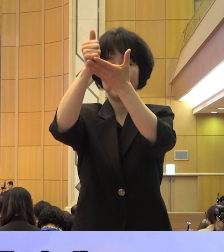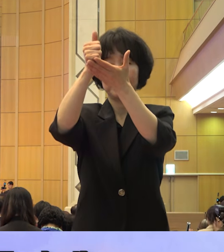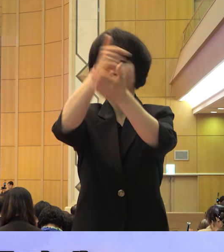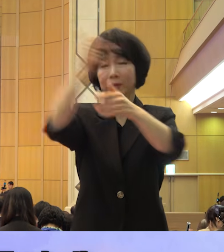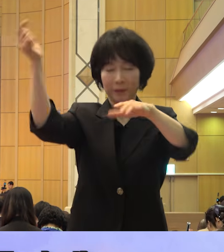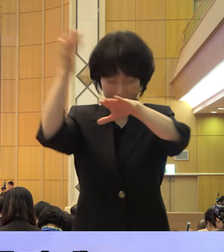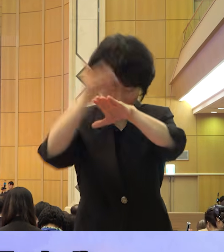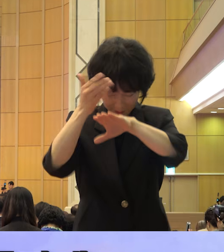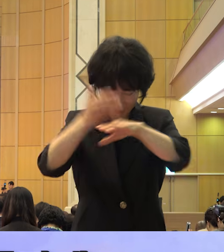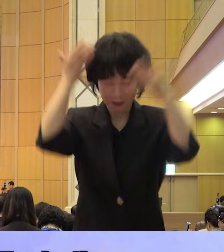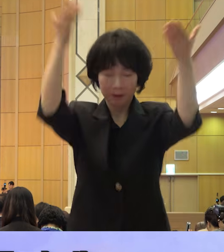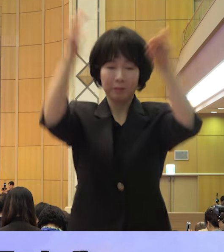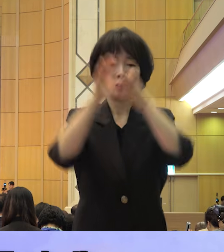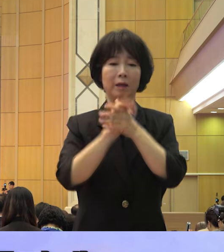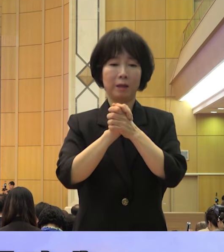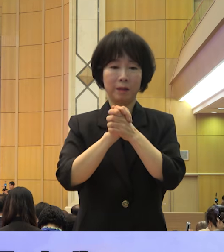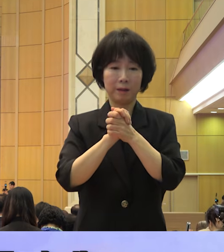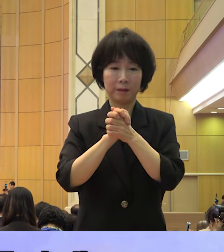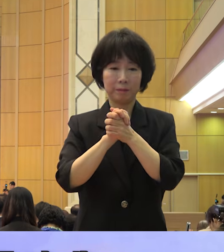감사합니다.